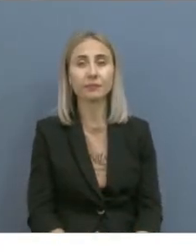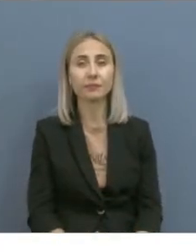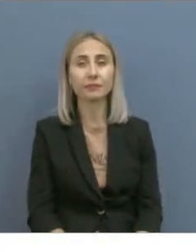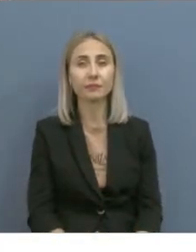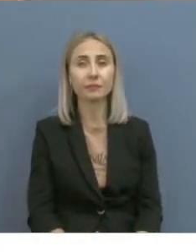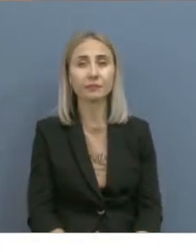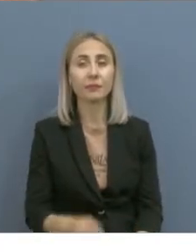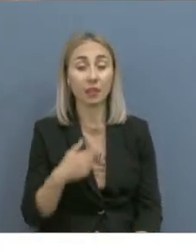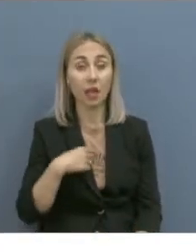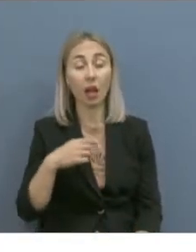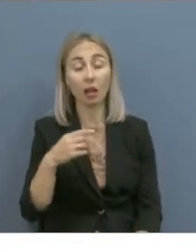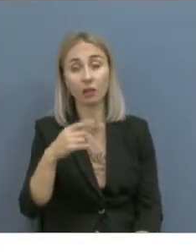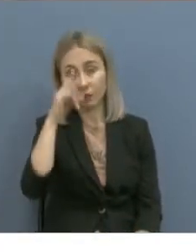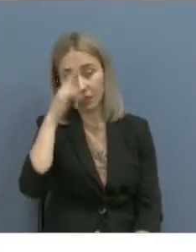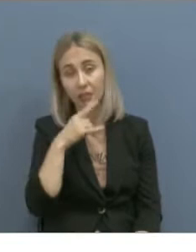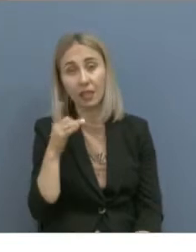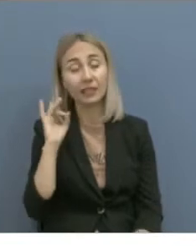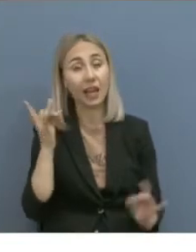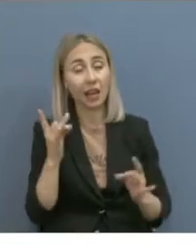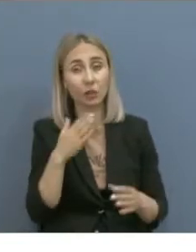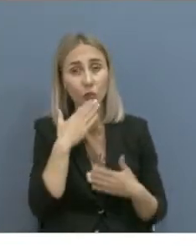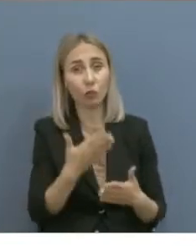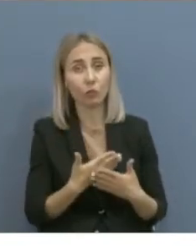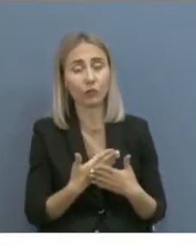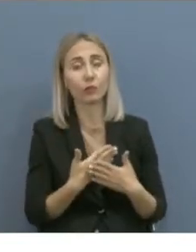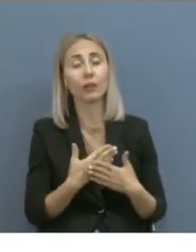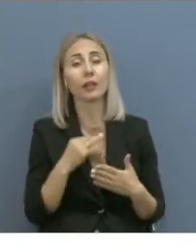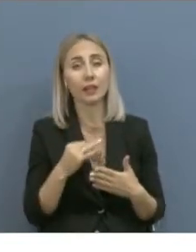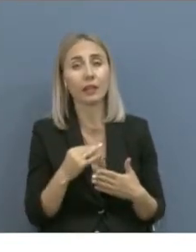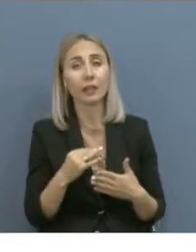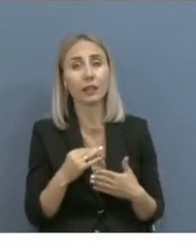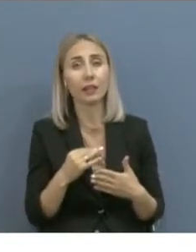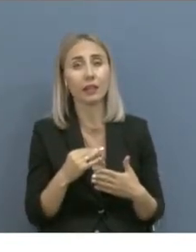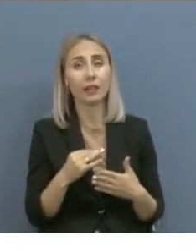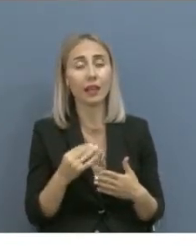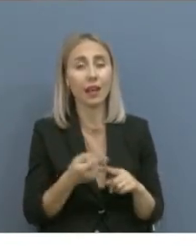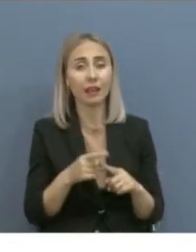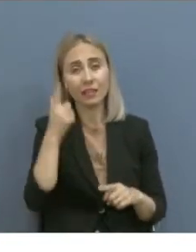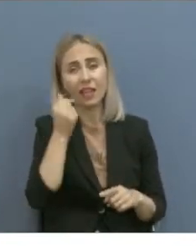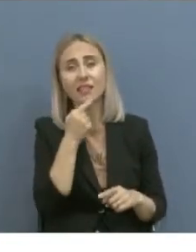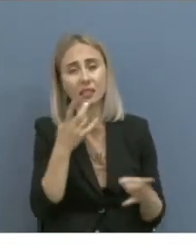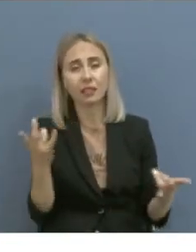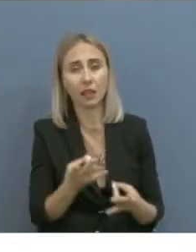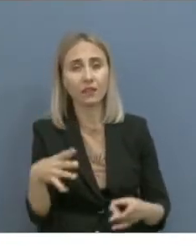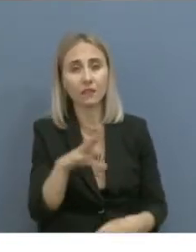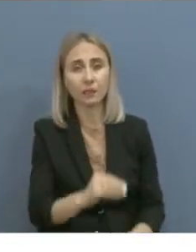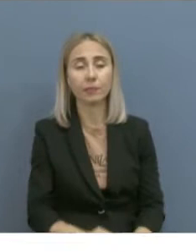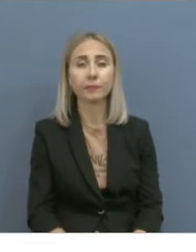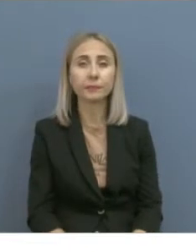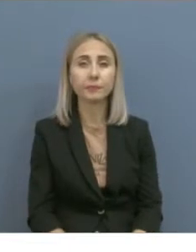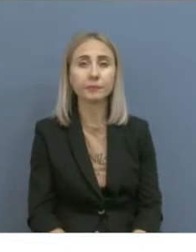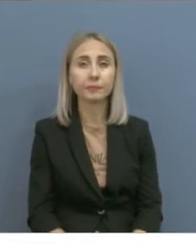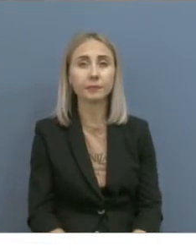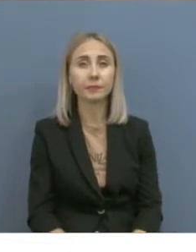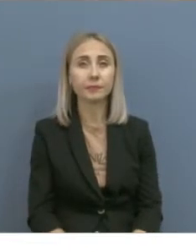Қазақ радиосын. Өз ел, өз тілін ұмытпаңдар. Біреудің тілін білмей біл, бірақ өз тілін құрметтей біл дейді. Сол